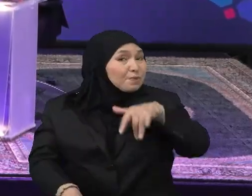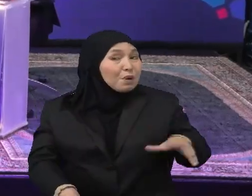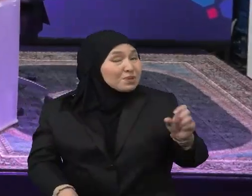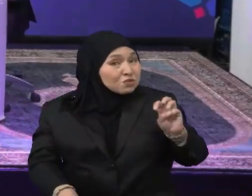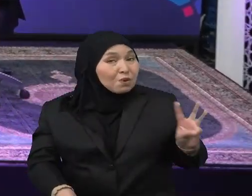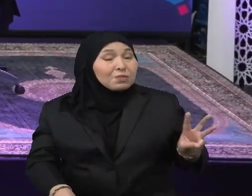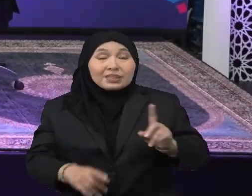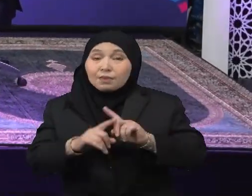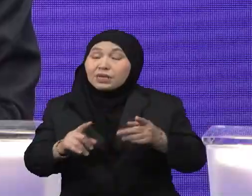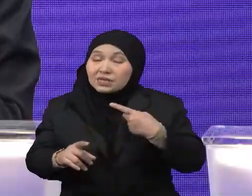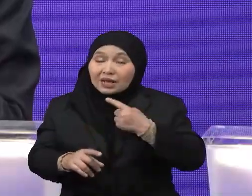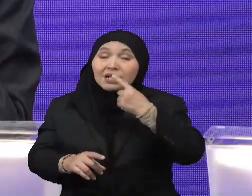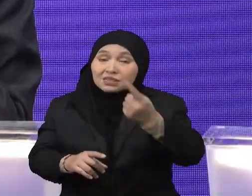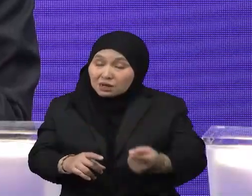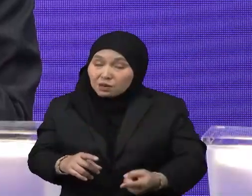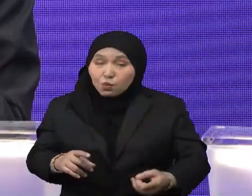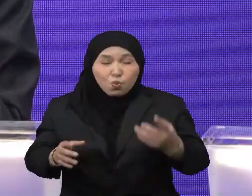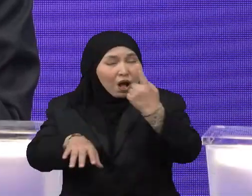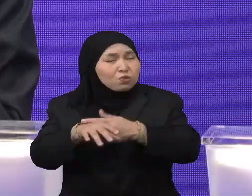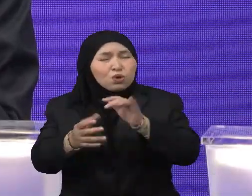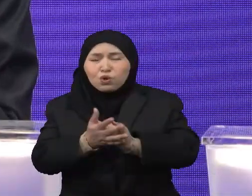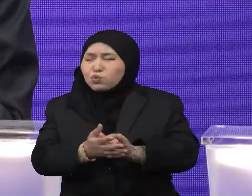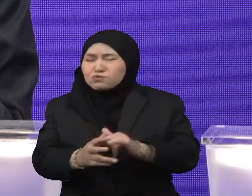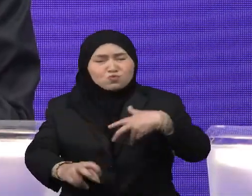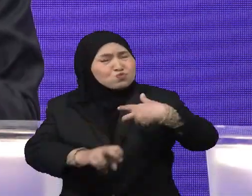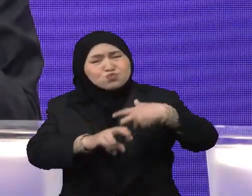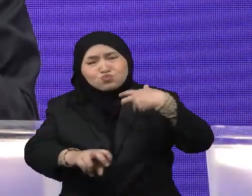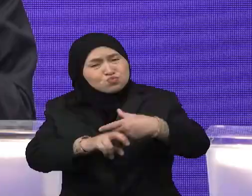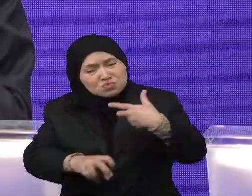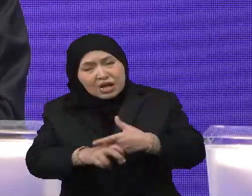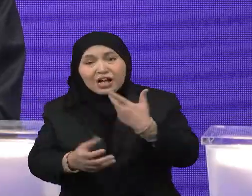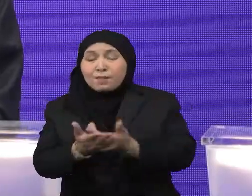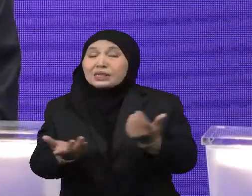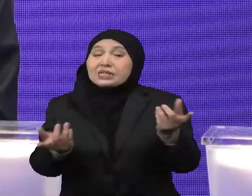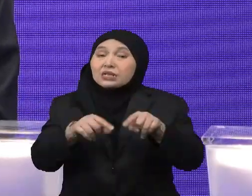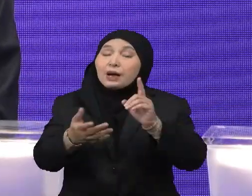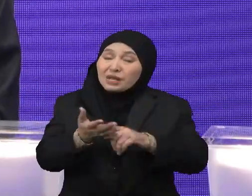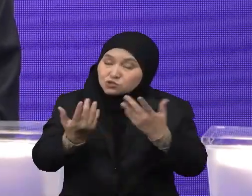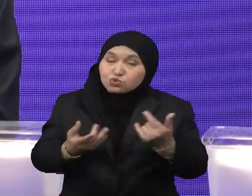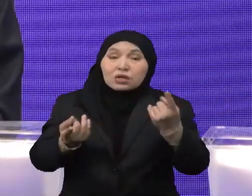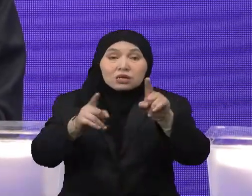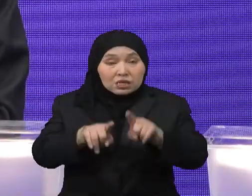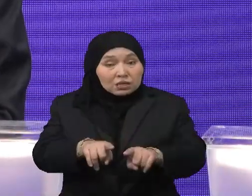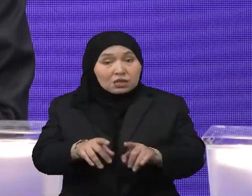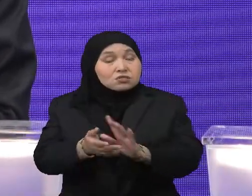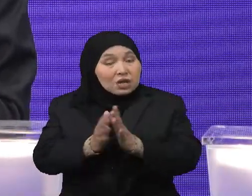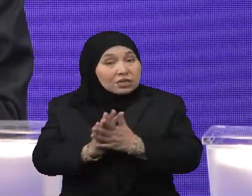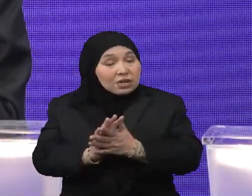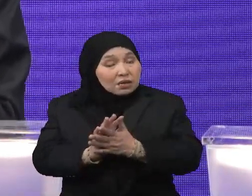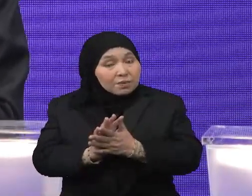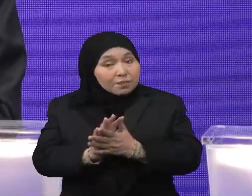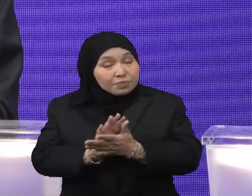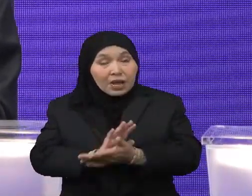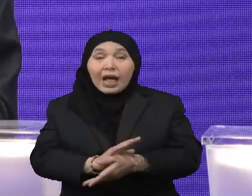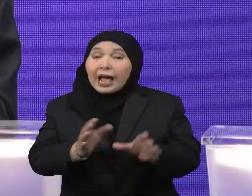tetapi tidak sangat sehingga terjadi apa yang telah terjadi dan Jadi pendek kata